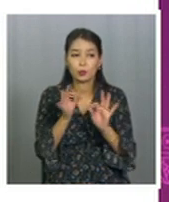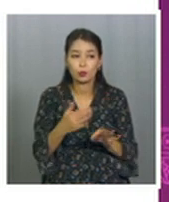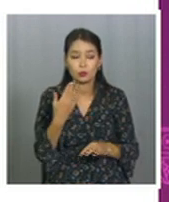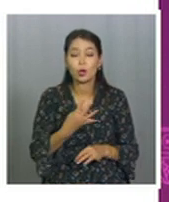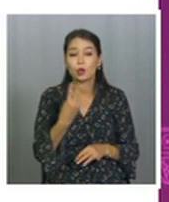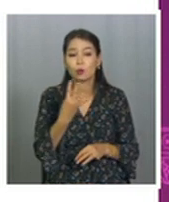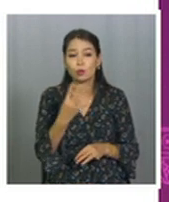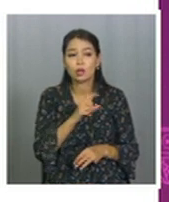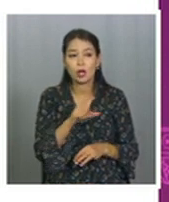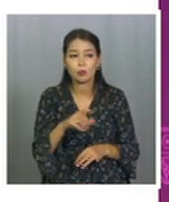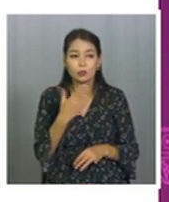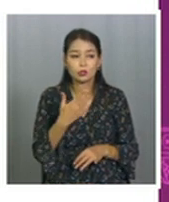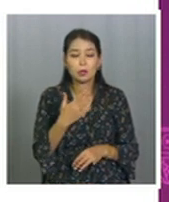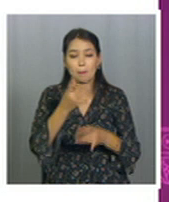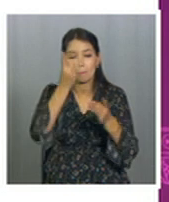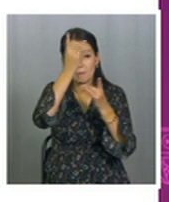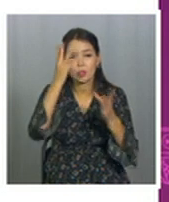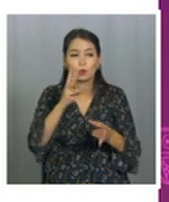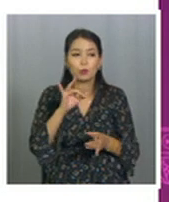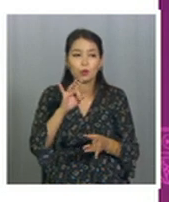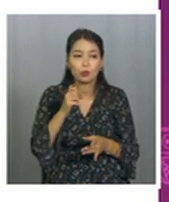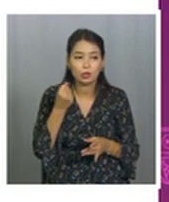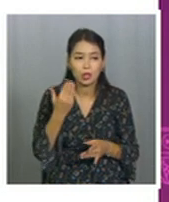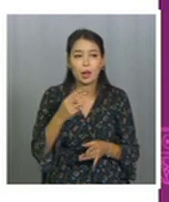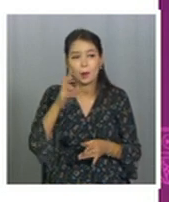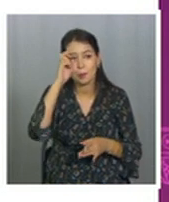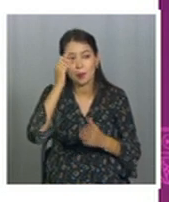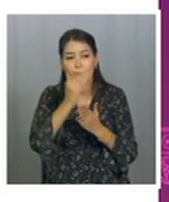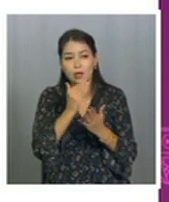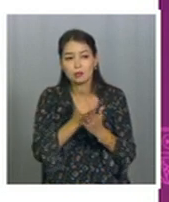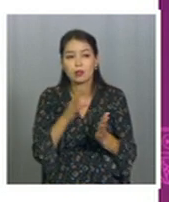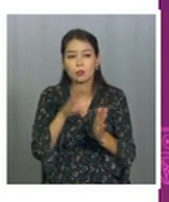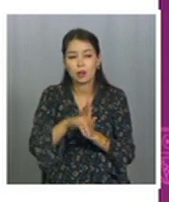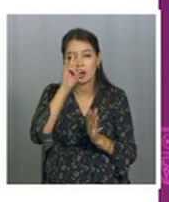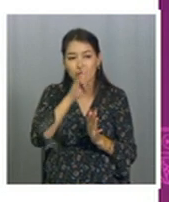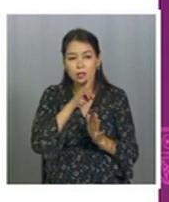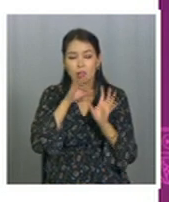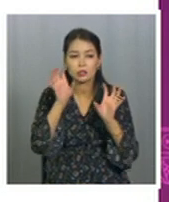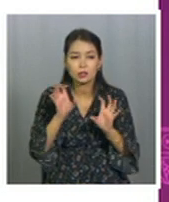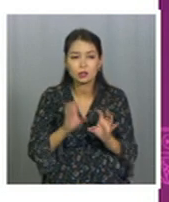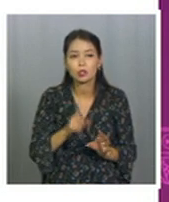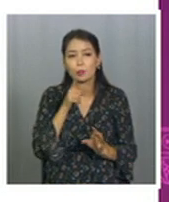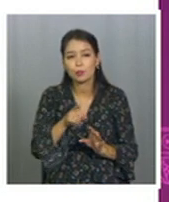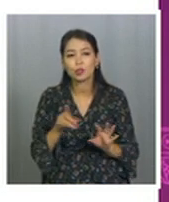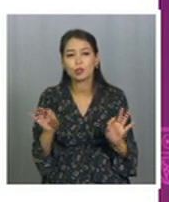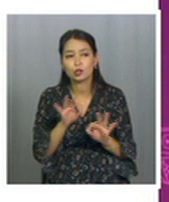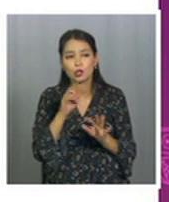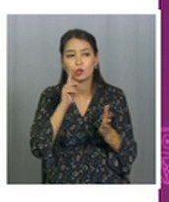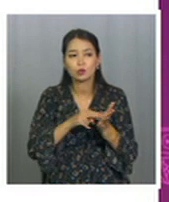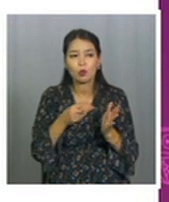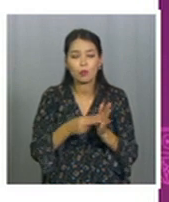жол – мәдени мұра мемлекеттік бағдарламасы аясында қазақтың дәстүрлі мың күйі жобасының жүзеге